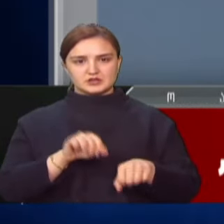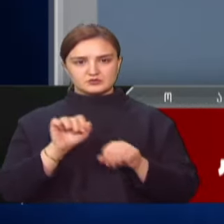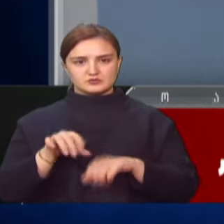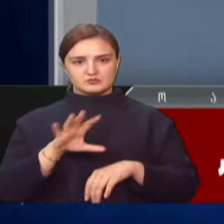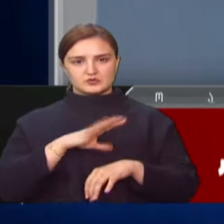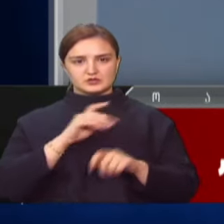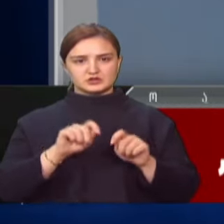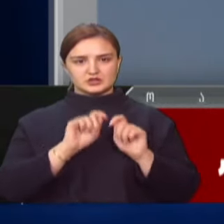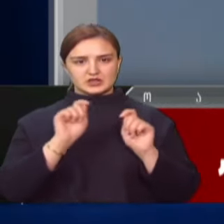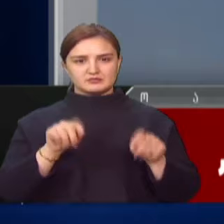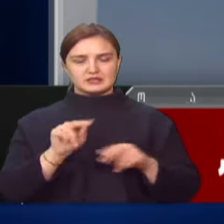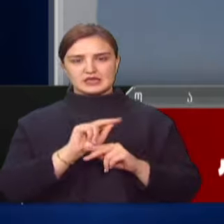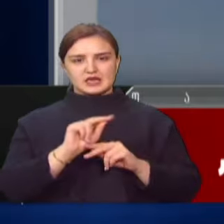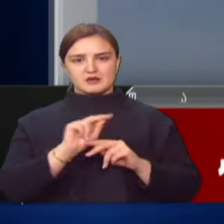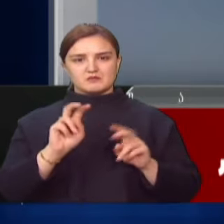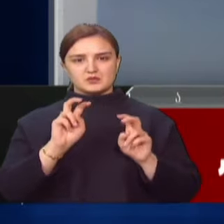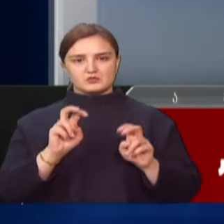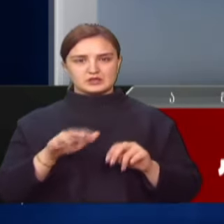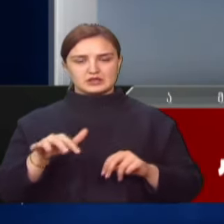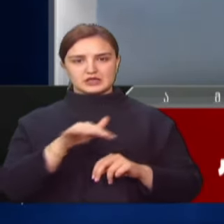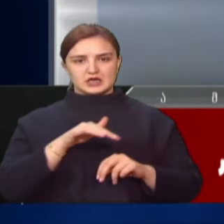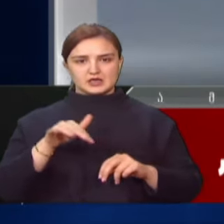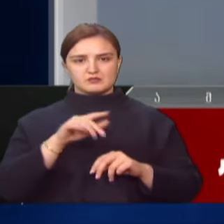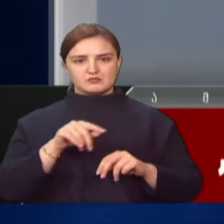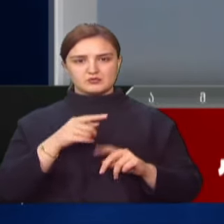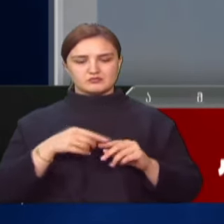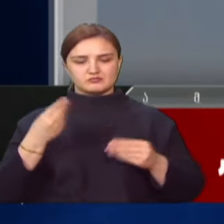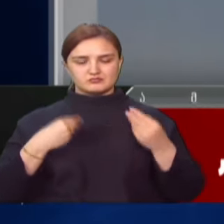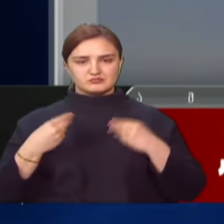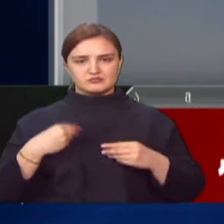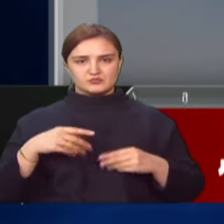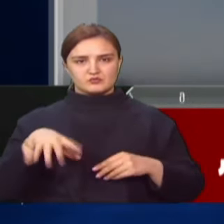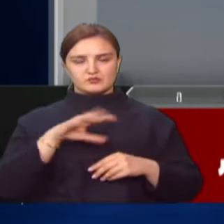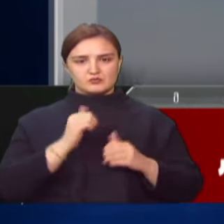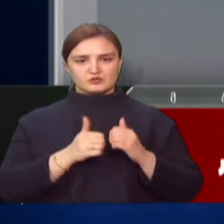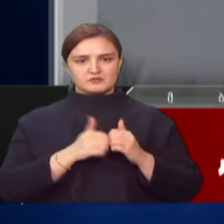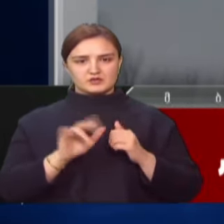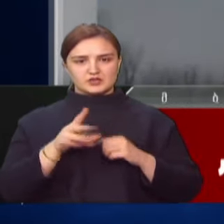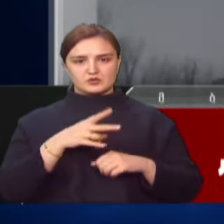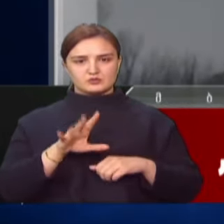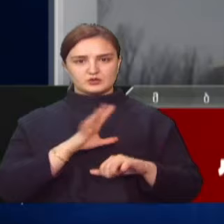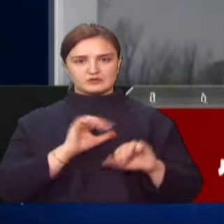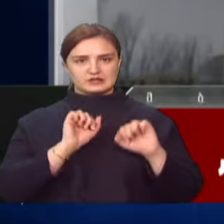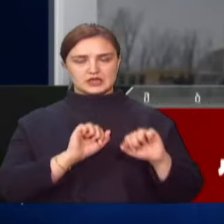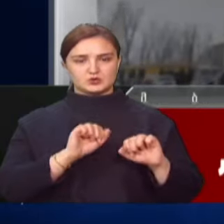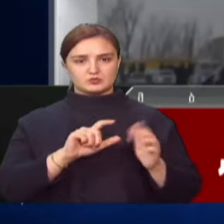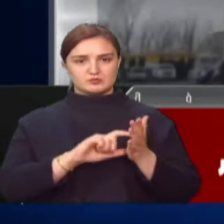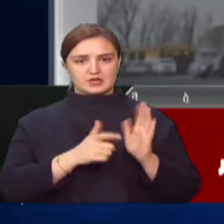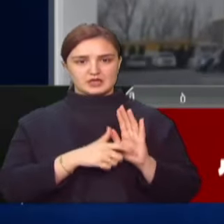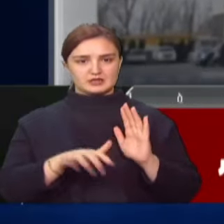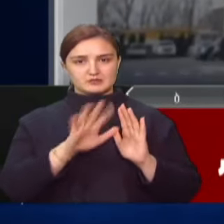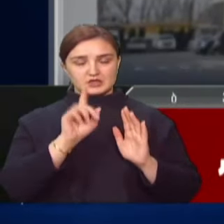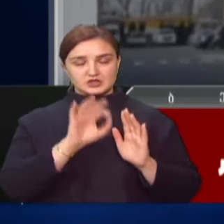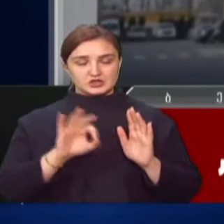ჰქონდეთ შექმნან თერაპიული და ნდობაზე დაფუძნებული გარემო. Ფორმიანი და შეიარაღებული ოფიცრები მუდმივად არ უნდა იმყოფებოდნენ ხდებოდნენ დაცულ პალატებში. რაც შეეხება